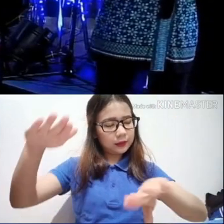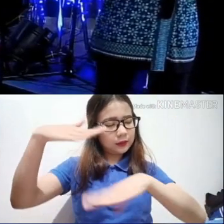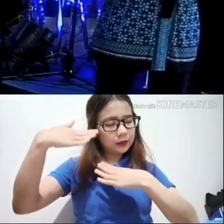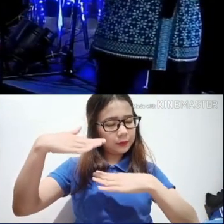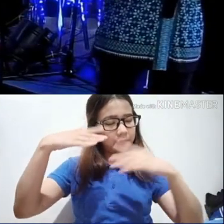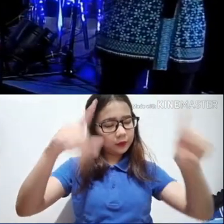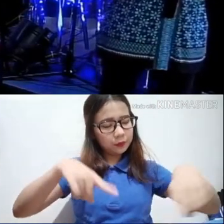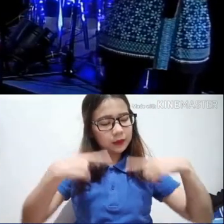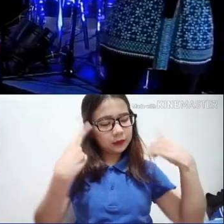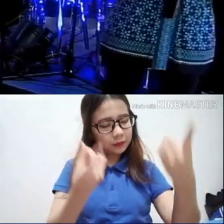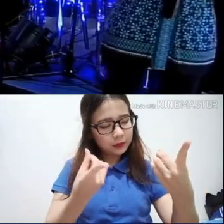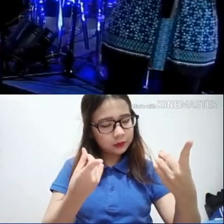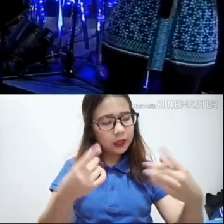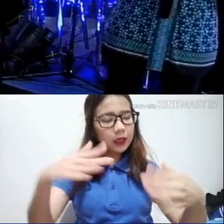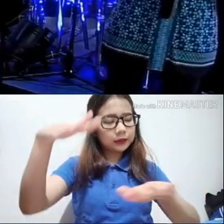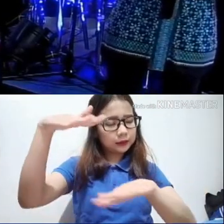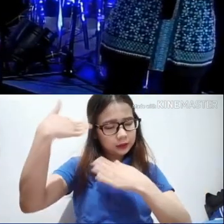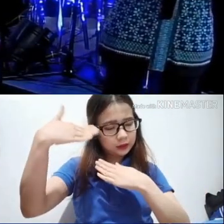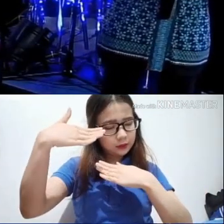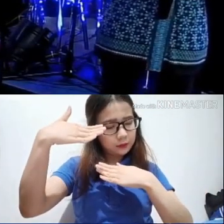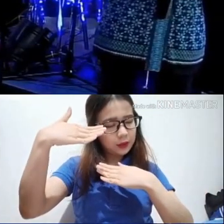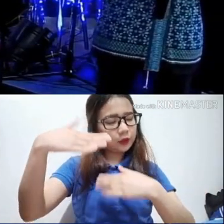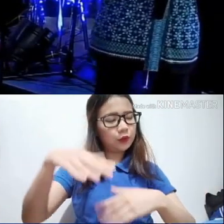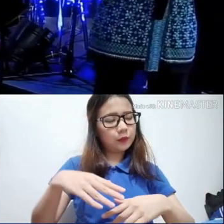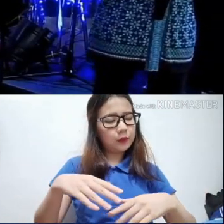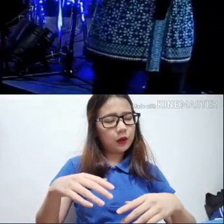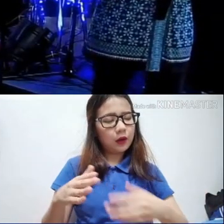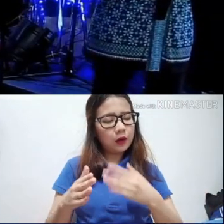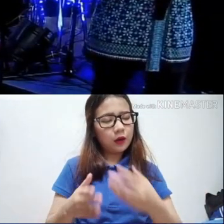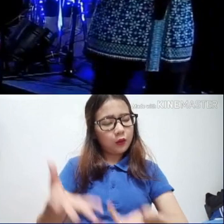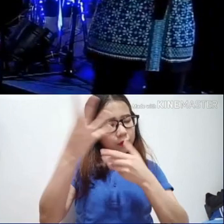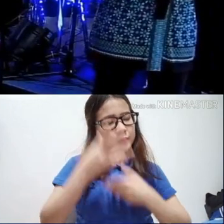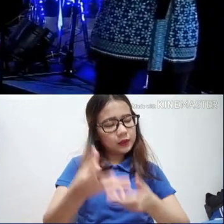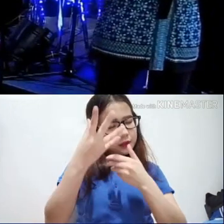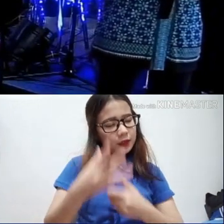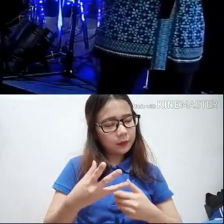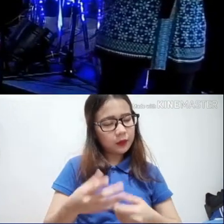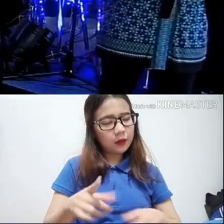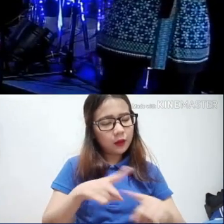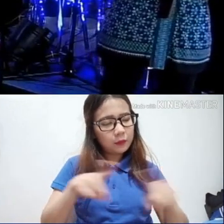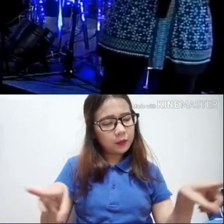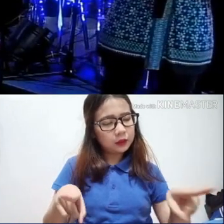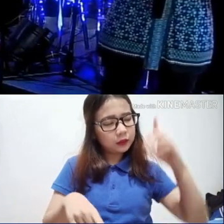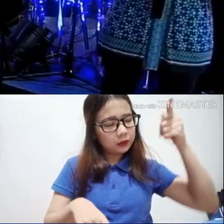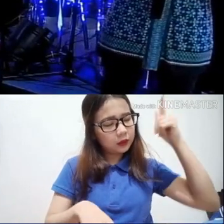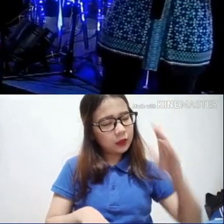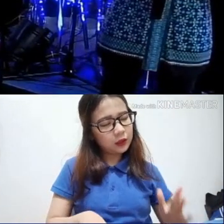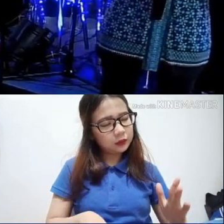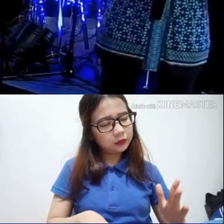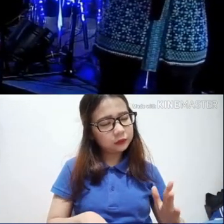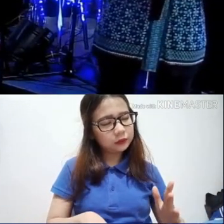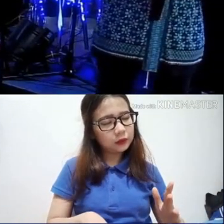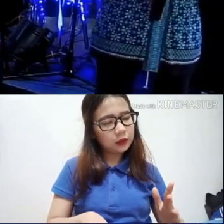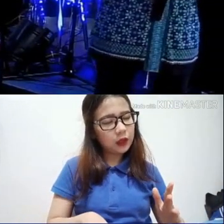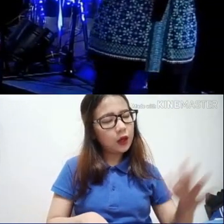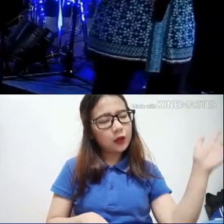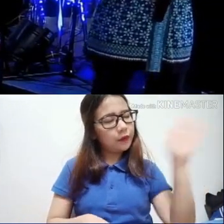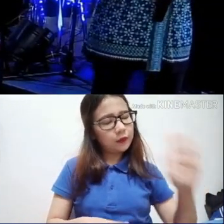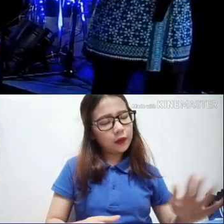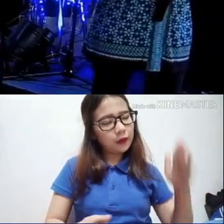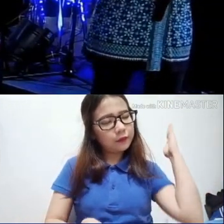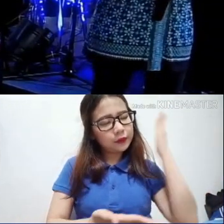gawin. Pero kailanman, Panginoon, Lord, tunay na hindi nabibigilan ang aming pong mga labi, ang aming pong mga puso, patuloy na magbigay